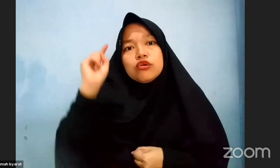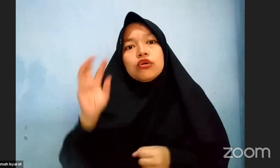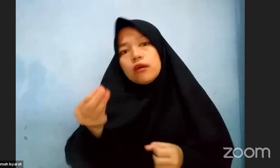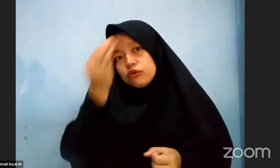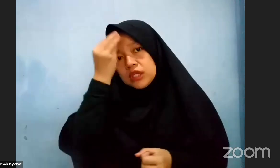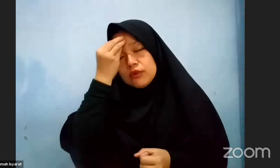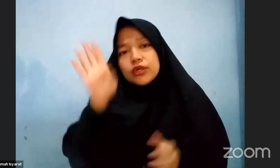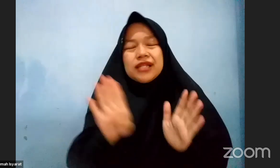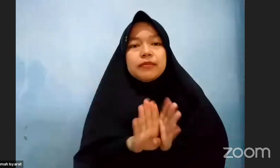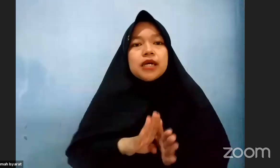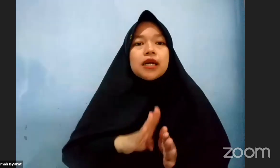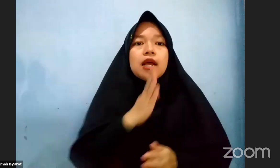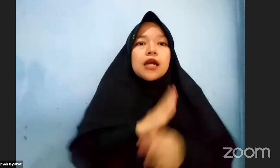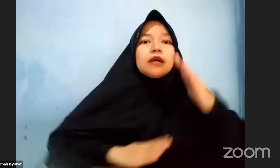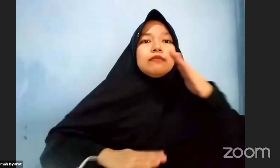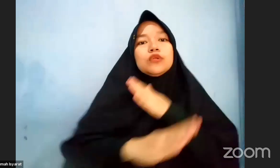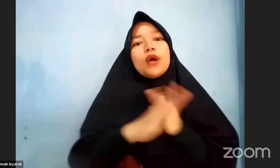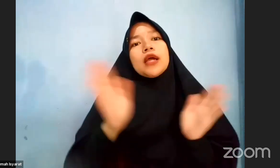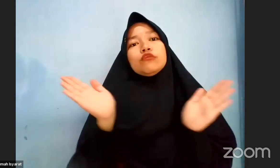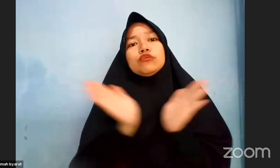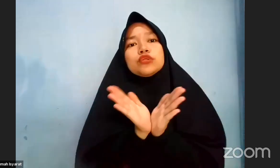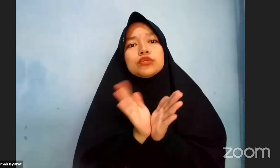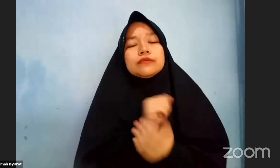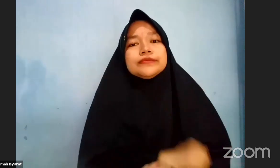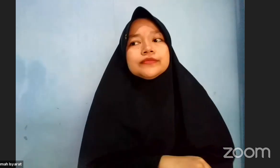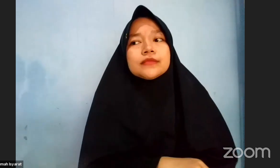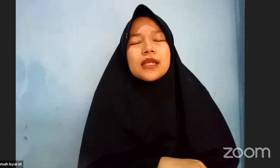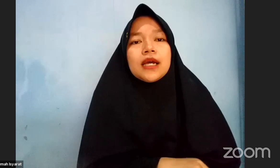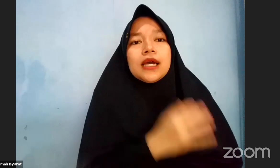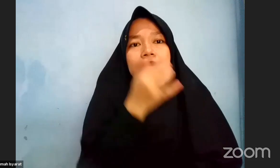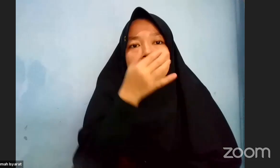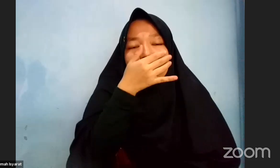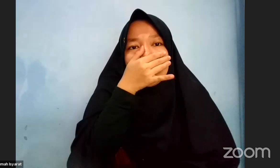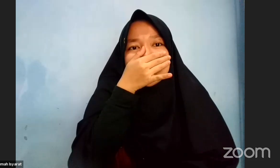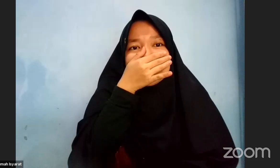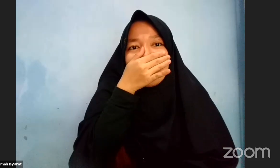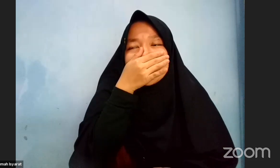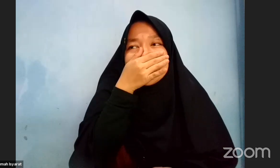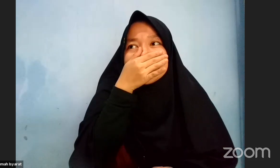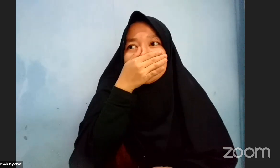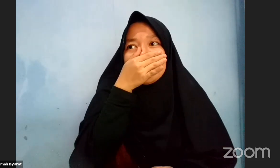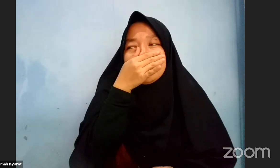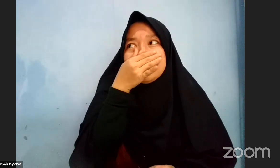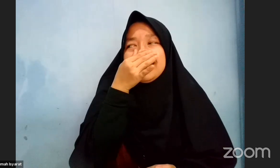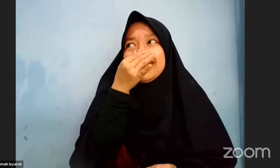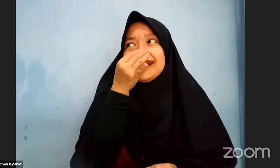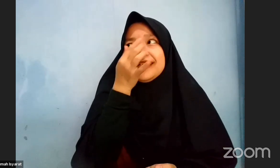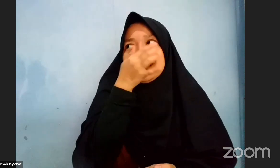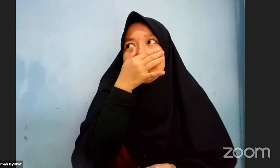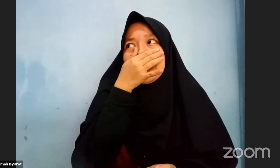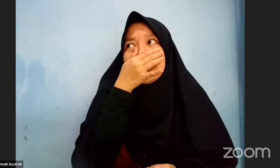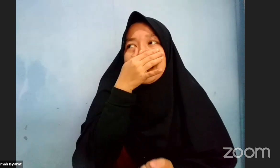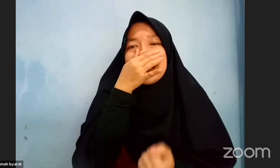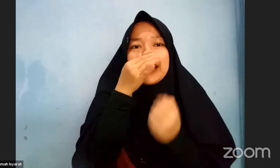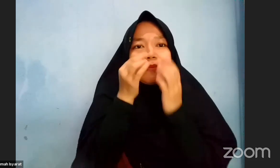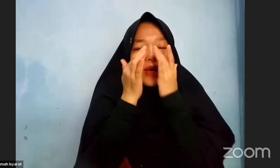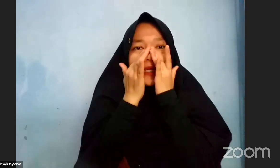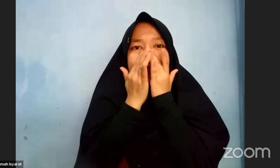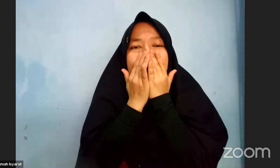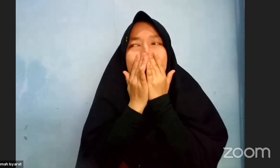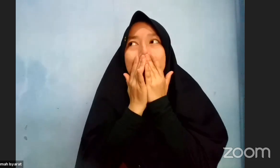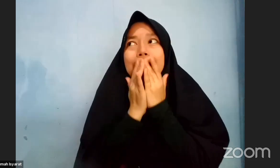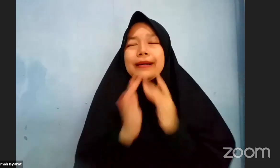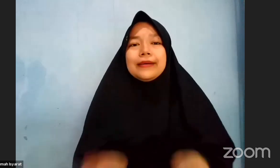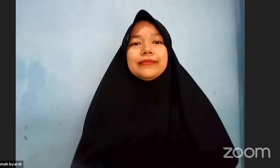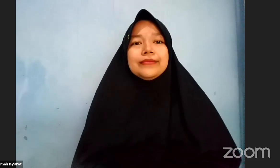salah satu itu bisa dimasukkan di untuk menjadi konten di radio itu kasihan nanti bisa saya sampaikan dan kemudian juga banyak hal yang